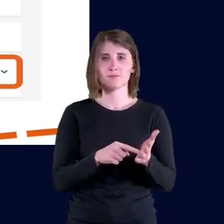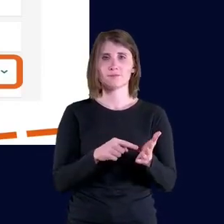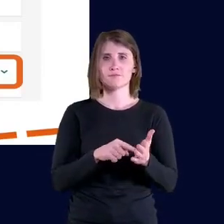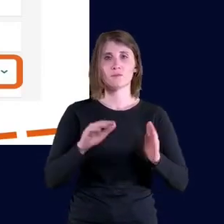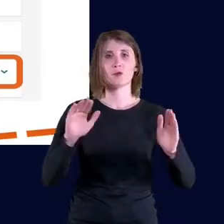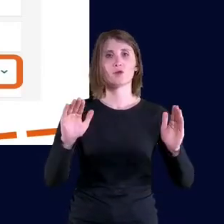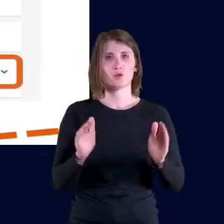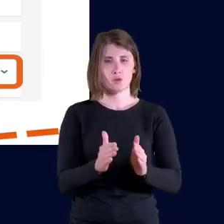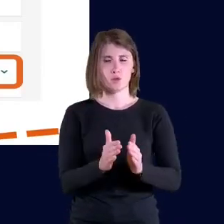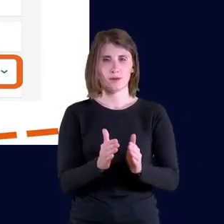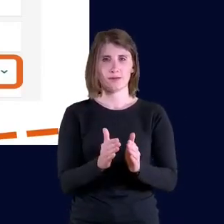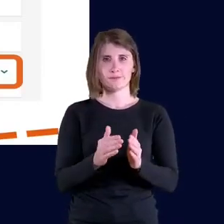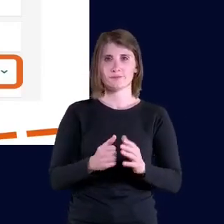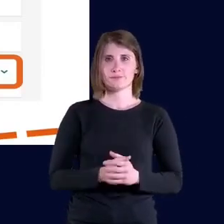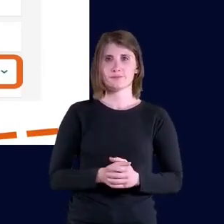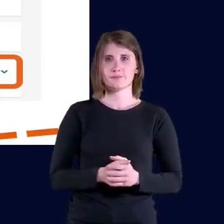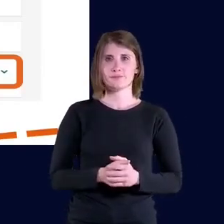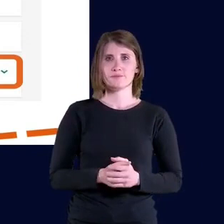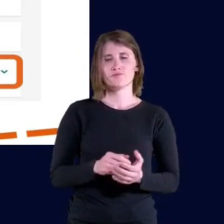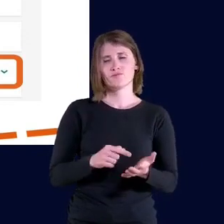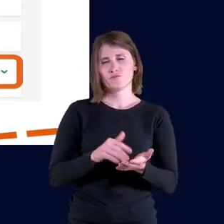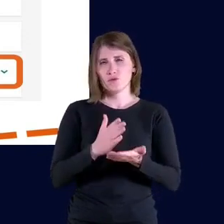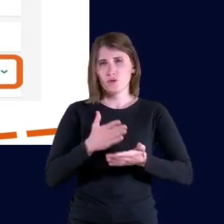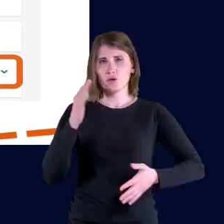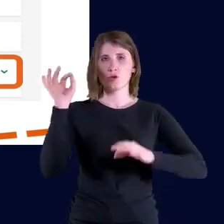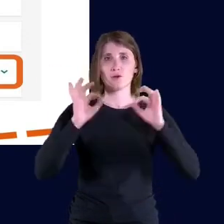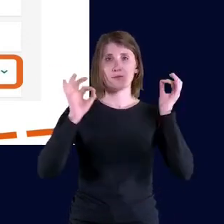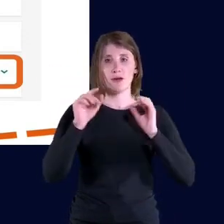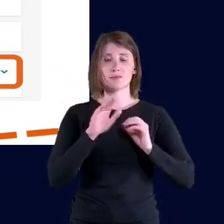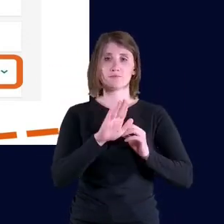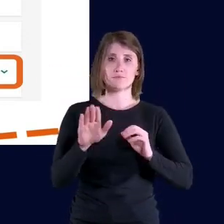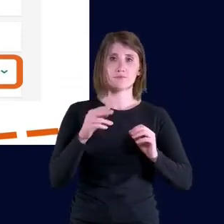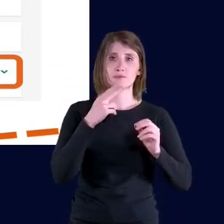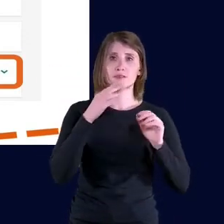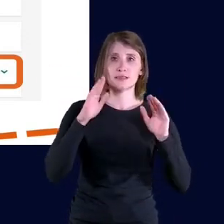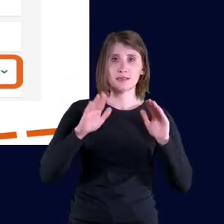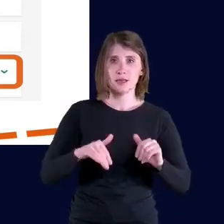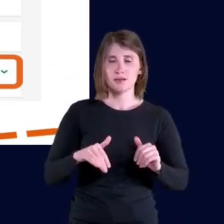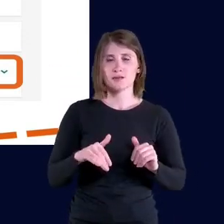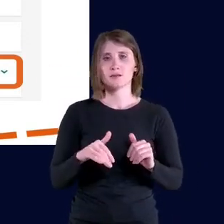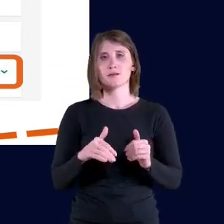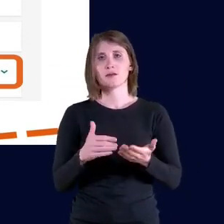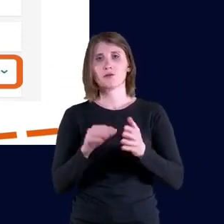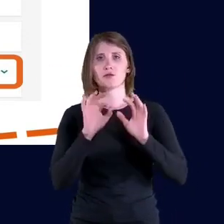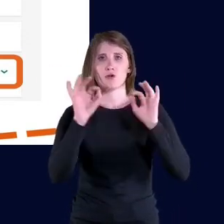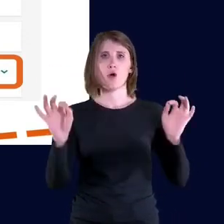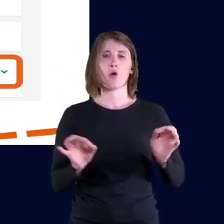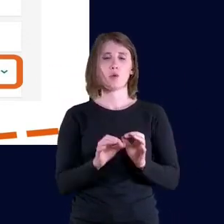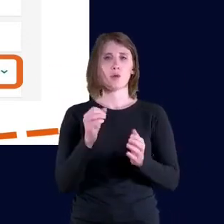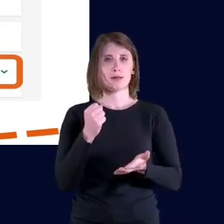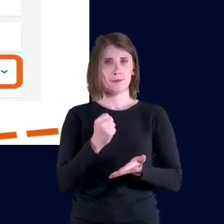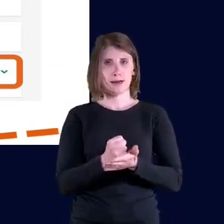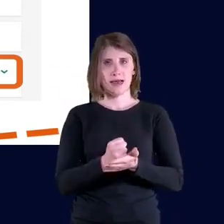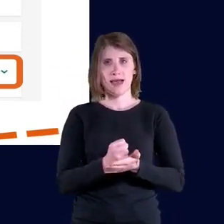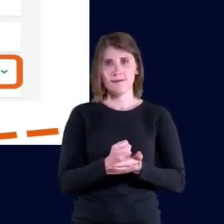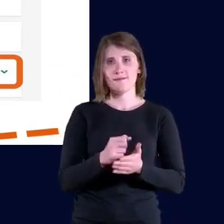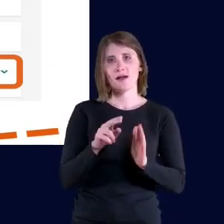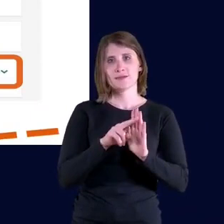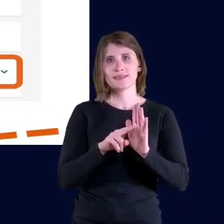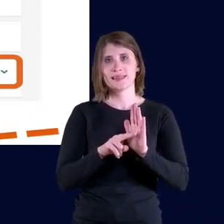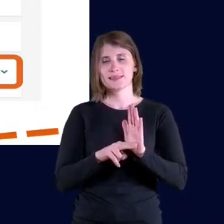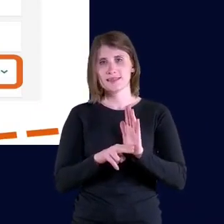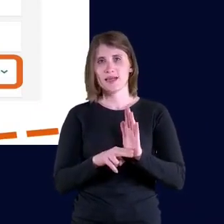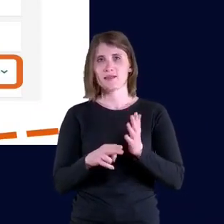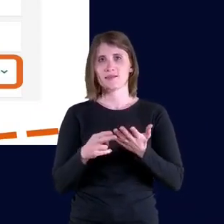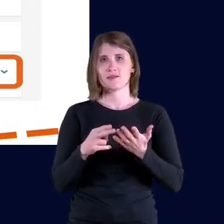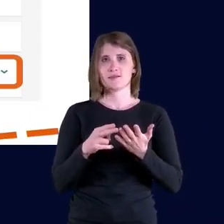skrótowo jest właśnie tylko informacje licencji czy czyli ogólnych prawach autobusów zasadach ogólnych